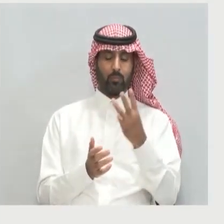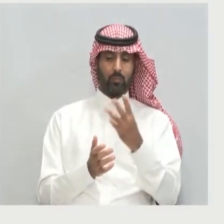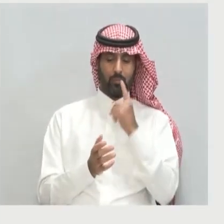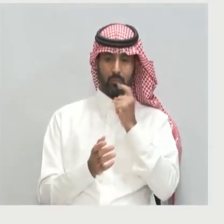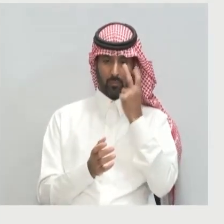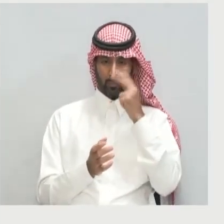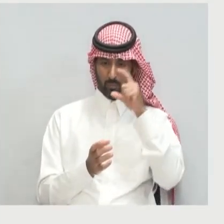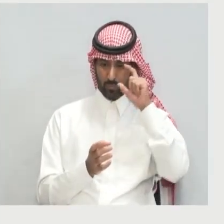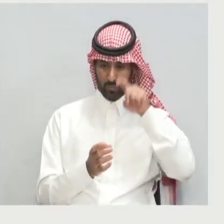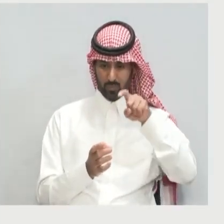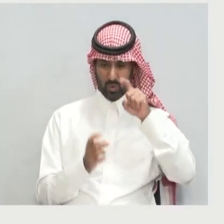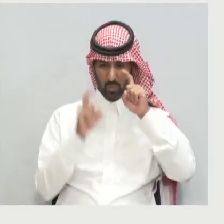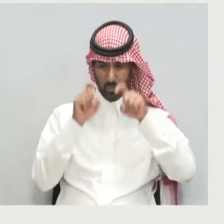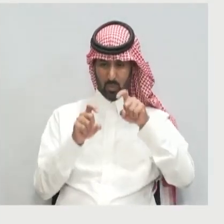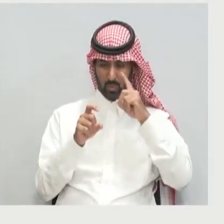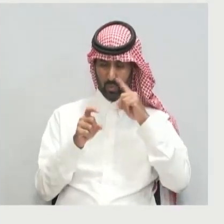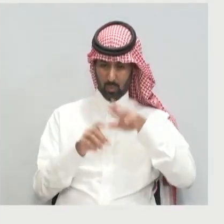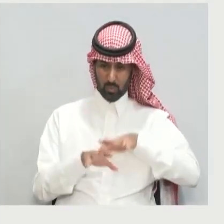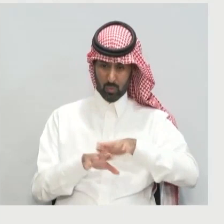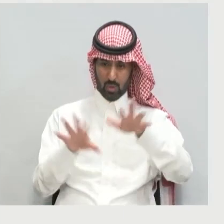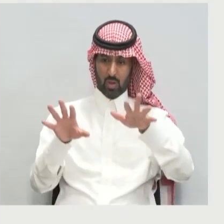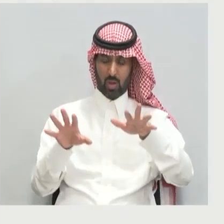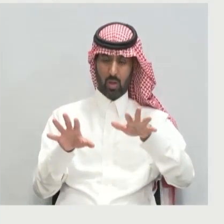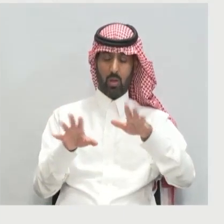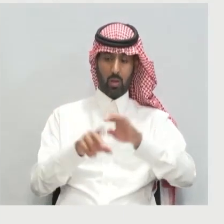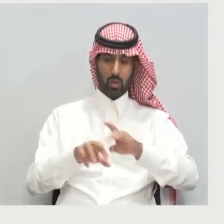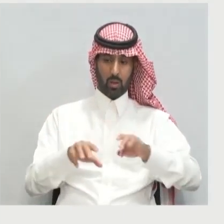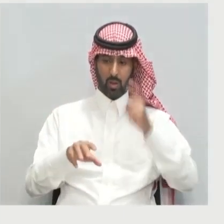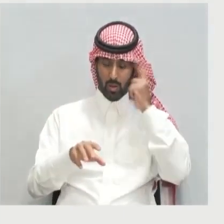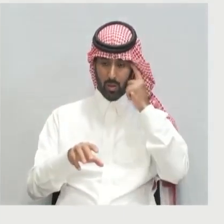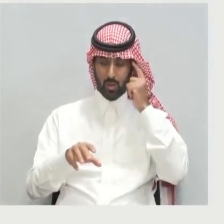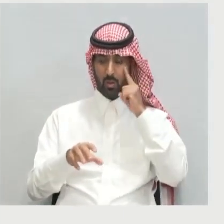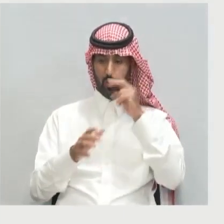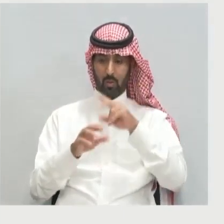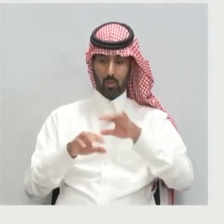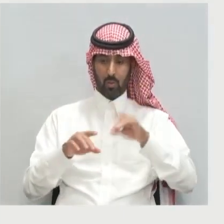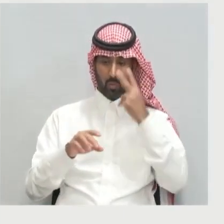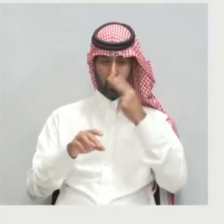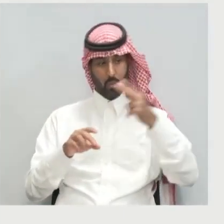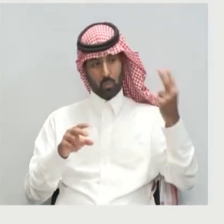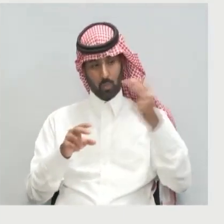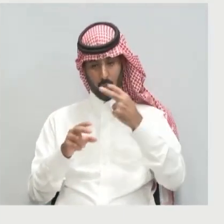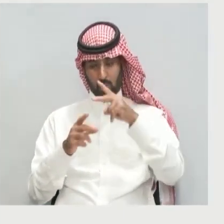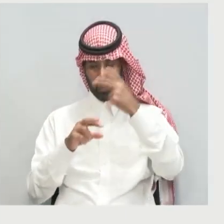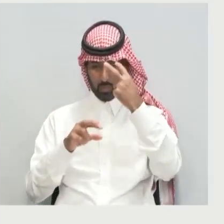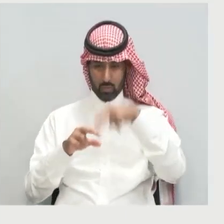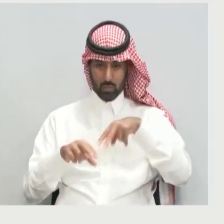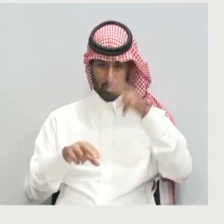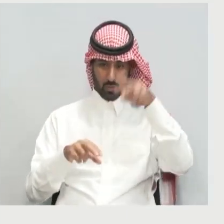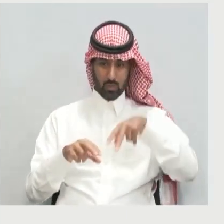كن حذرا عند نشر شيء ما ولا تنسى ان نصوصك مرئيه للجميع لذا